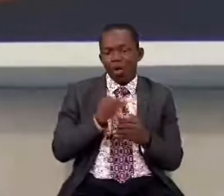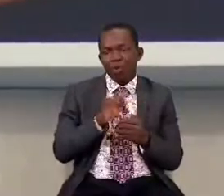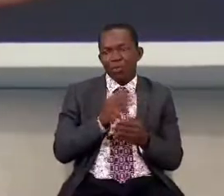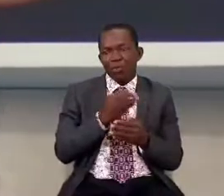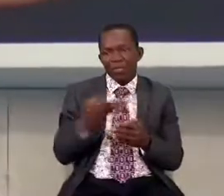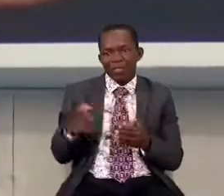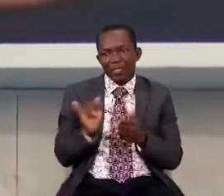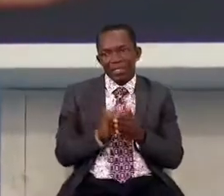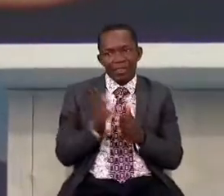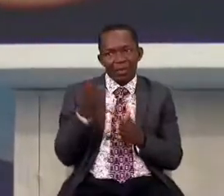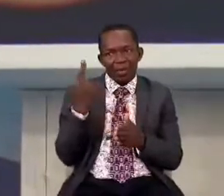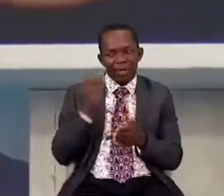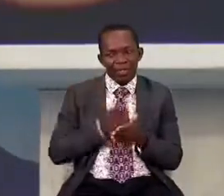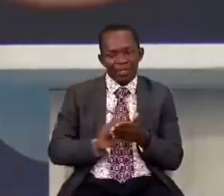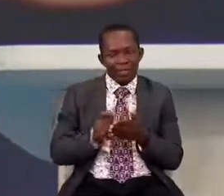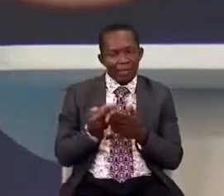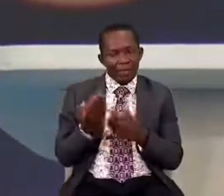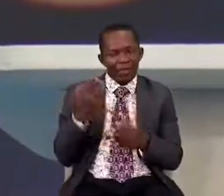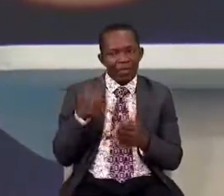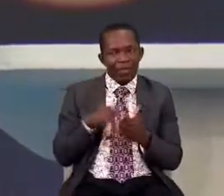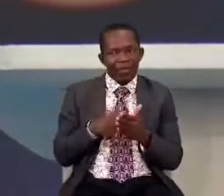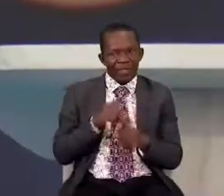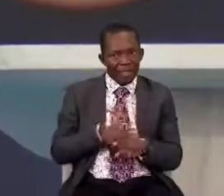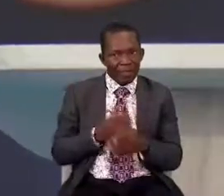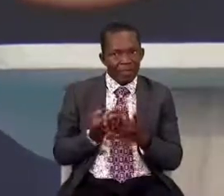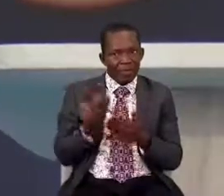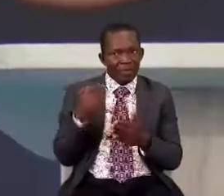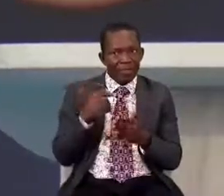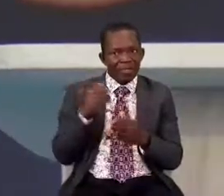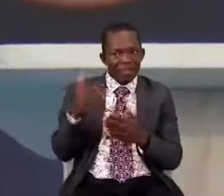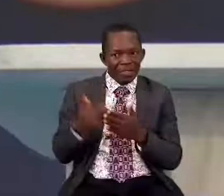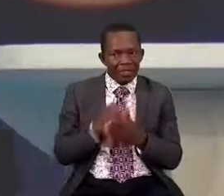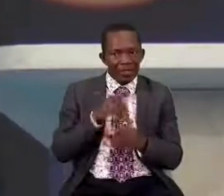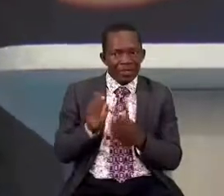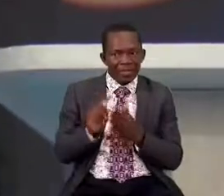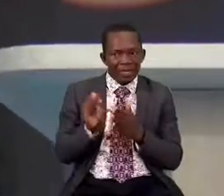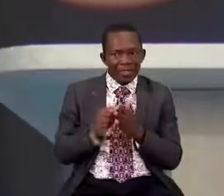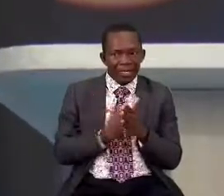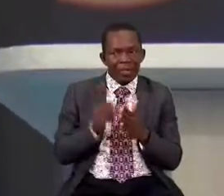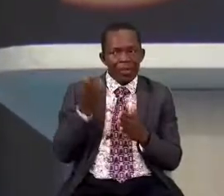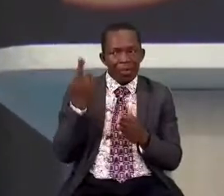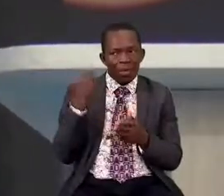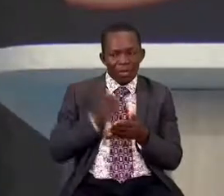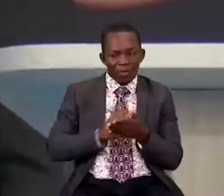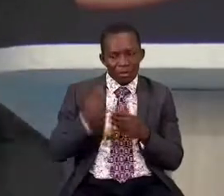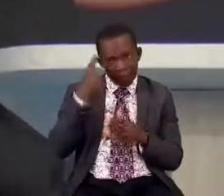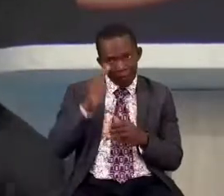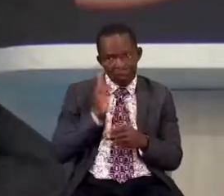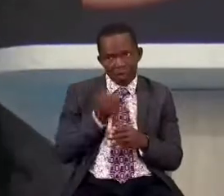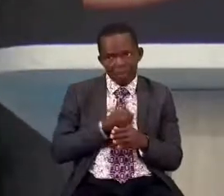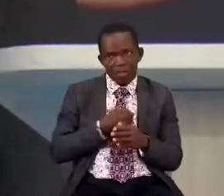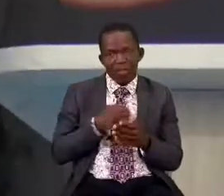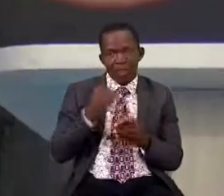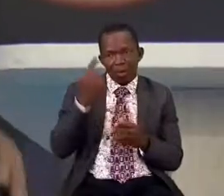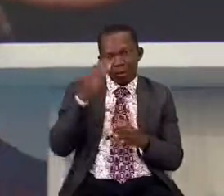qu'elles ont été écrites pour notre instruction, pour nous qui sommes parvenus à la fin des siècles, pour qu'à travers la grâce de Dieu, la même grâce